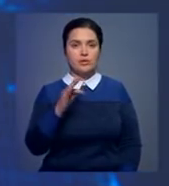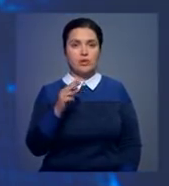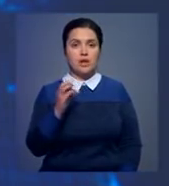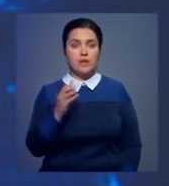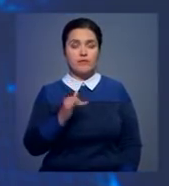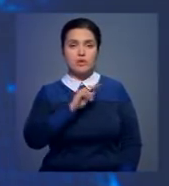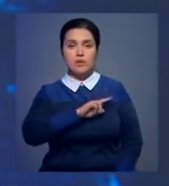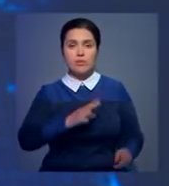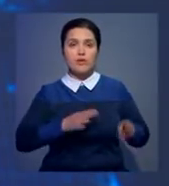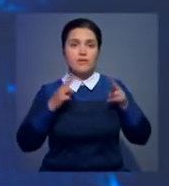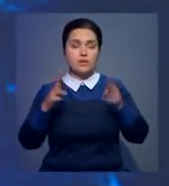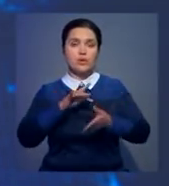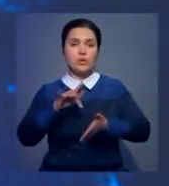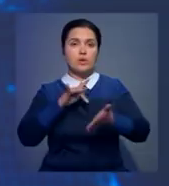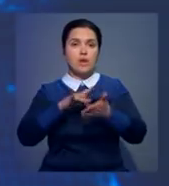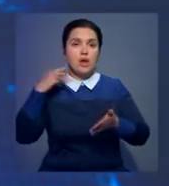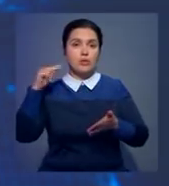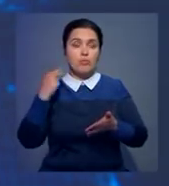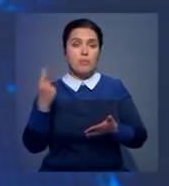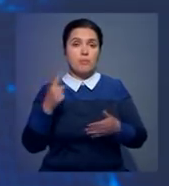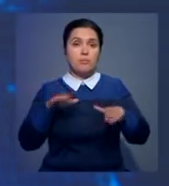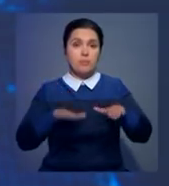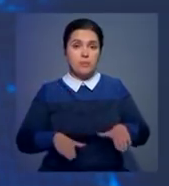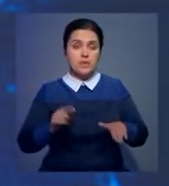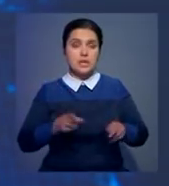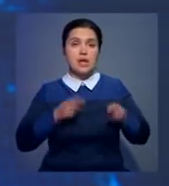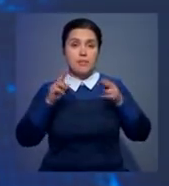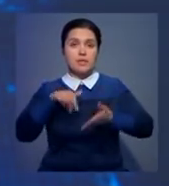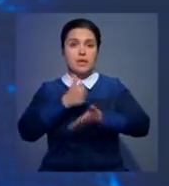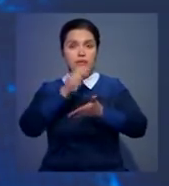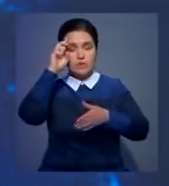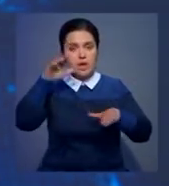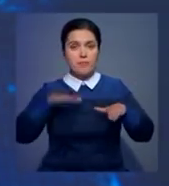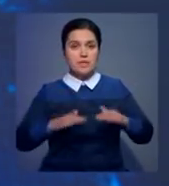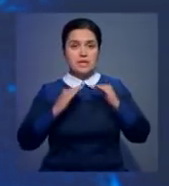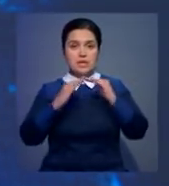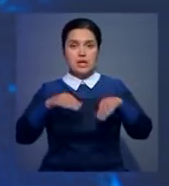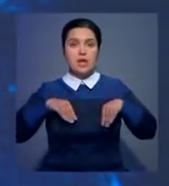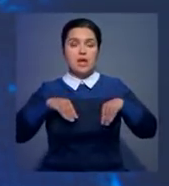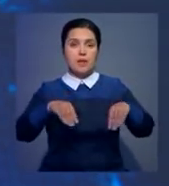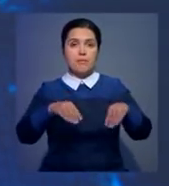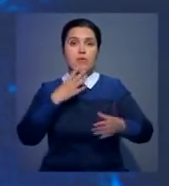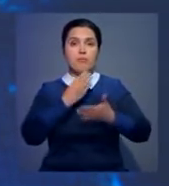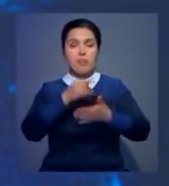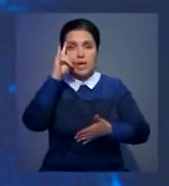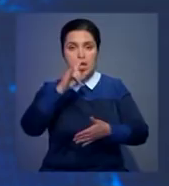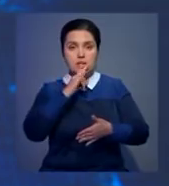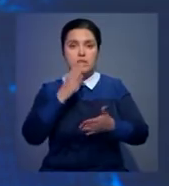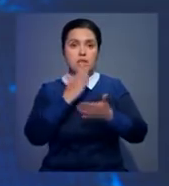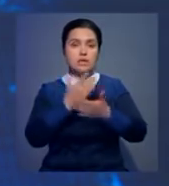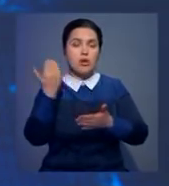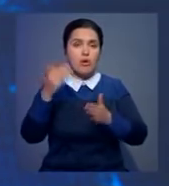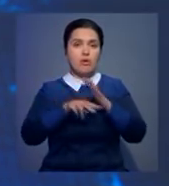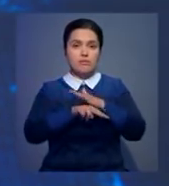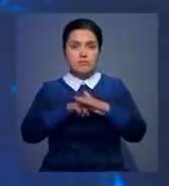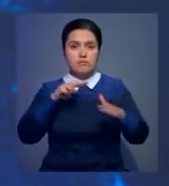находится с рабочим визитом в Актобе. Первым пунктом, куда отправился президент, стал местный тепличный комплекс Green Capital Казахстан, где производят овощи по